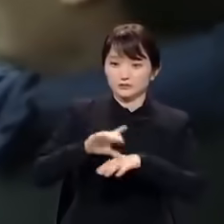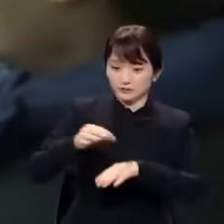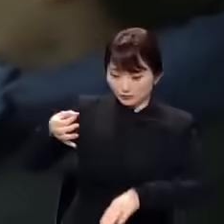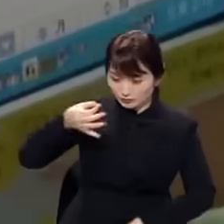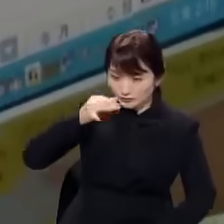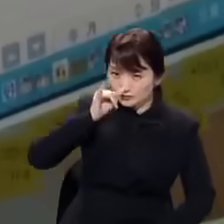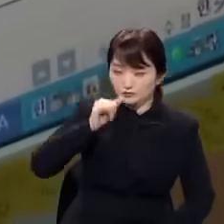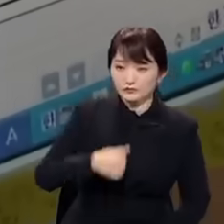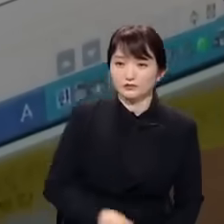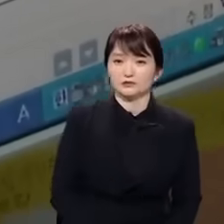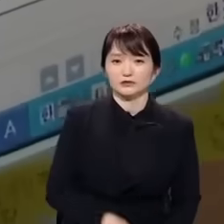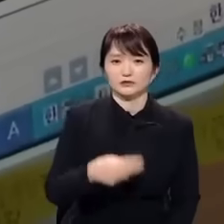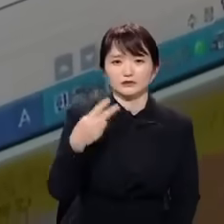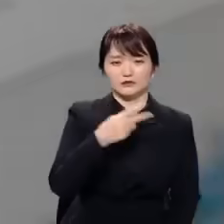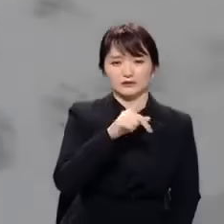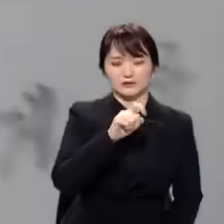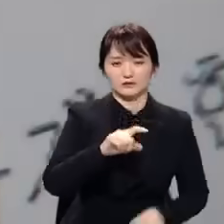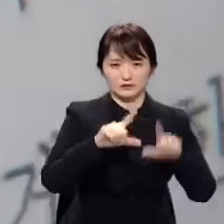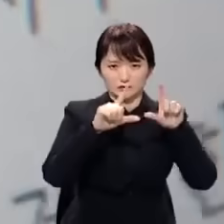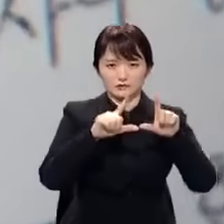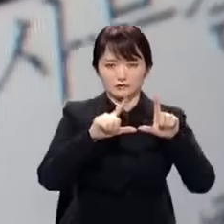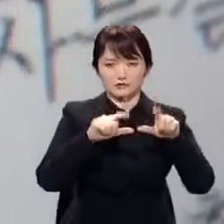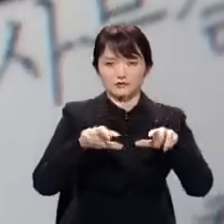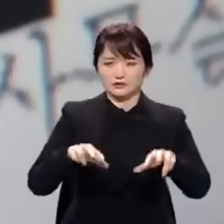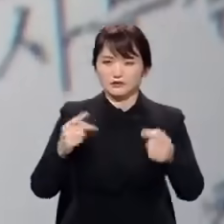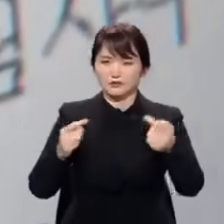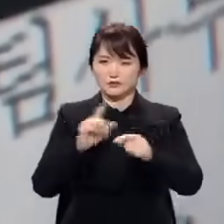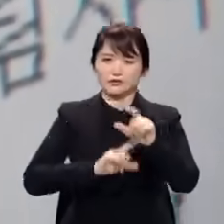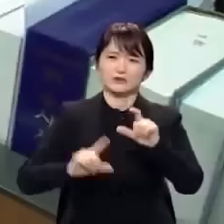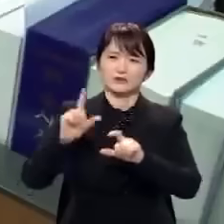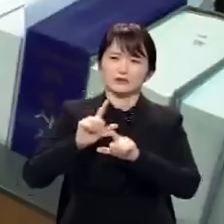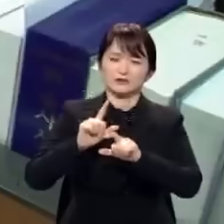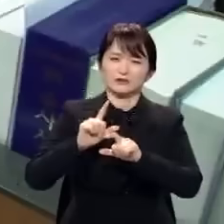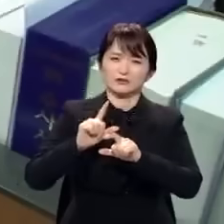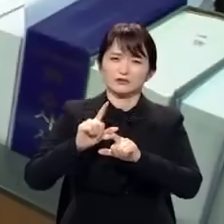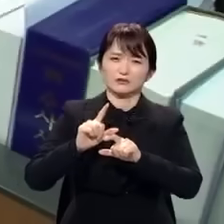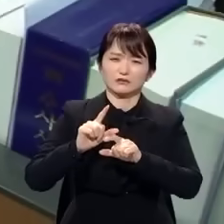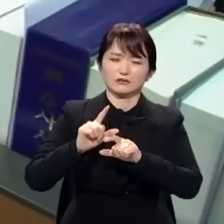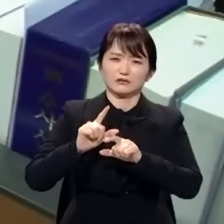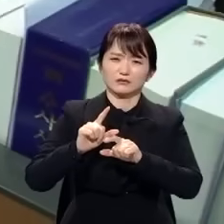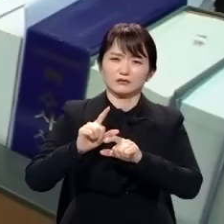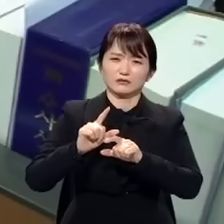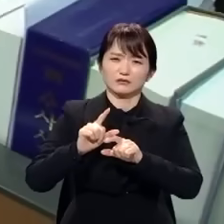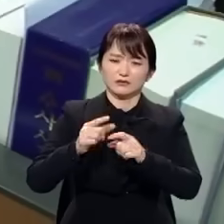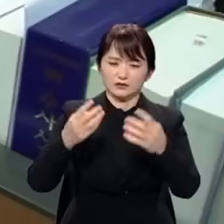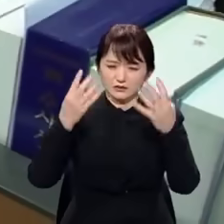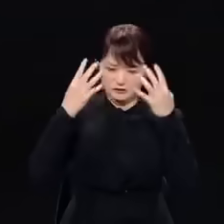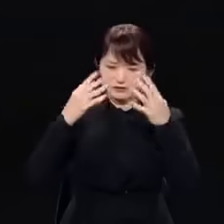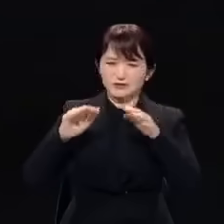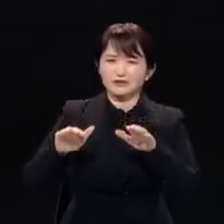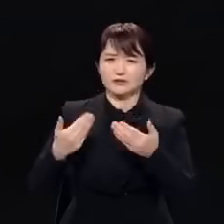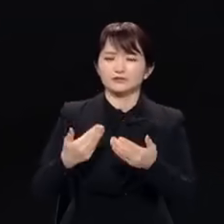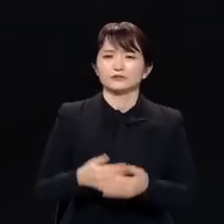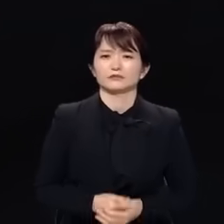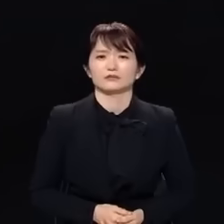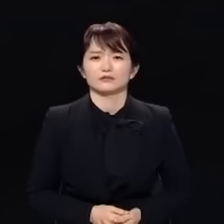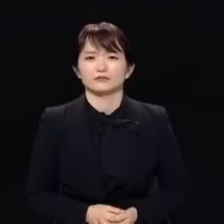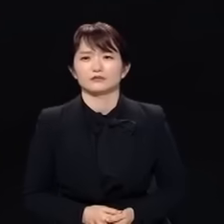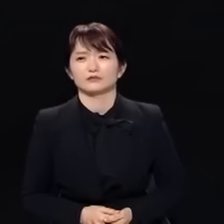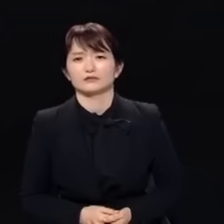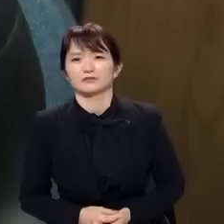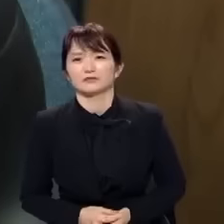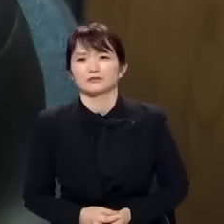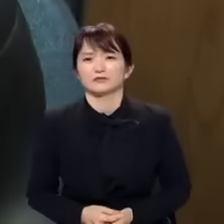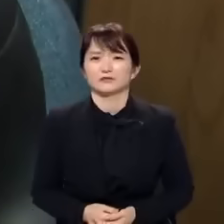근데 2011년 만에도 지금보다 훨씬 형량이 많이 낮았던 상황이었습니다 그래서이 사건도 뭐 용서해 줄